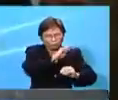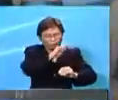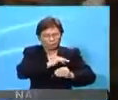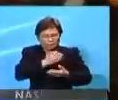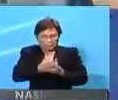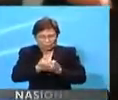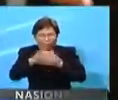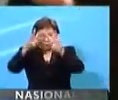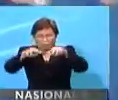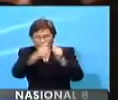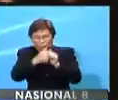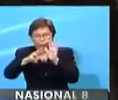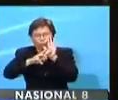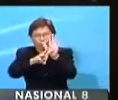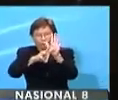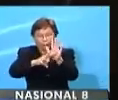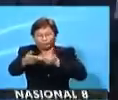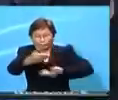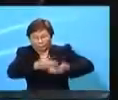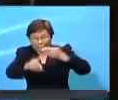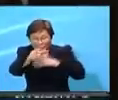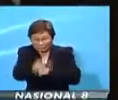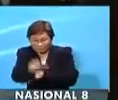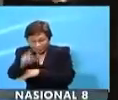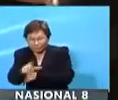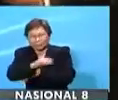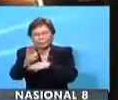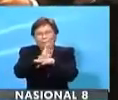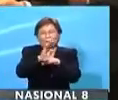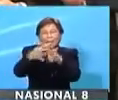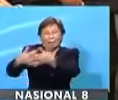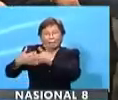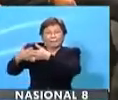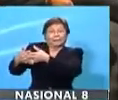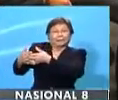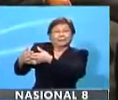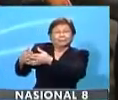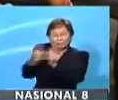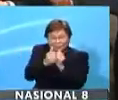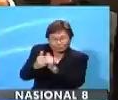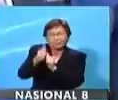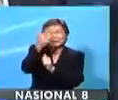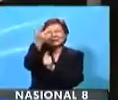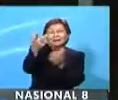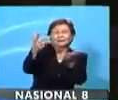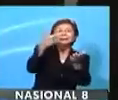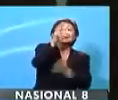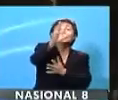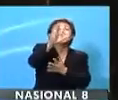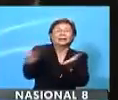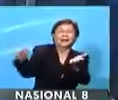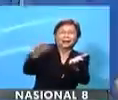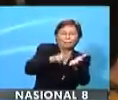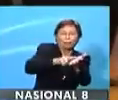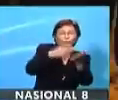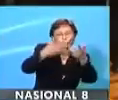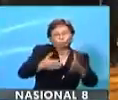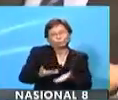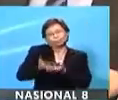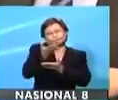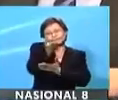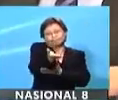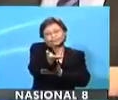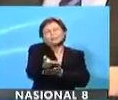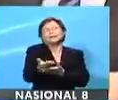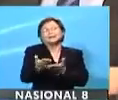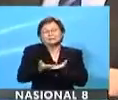Ekonomi ASEAN bersama Wakil Perdagangan dan Majlis Perniagaan Amerika Syarikat, tiga laporan telah dibentangkan. Ia melibatkan